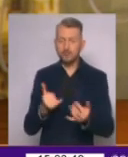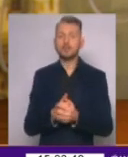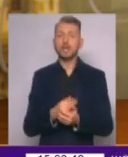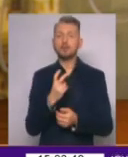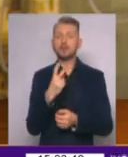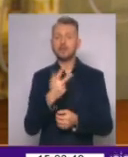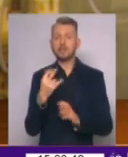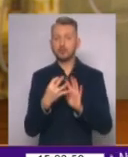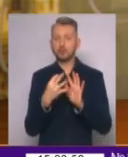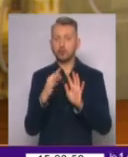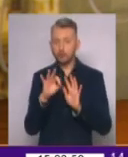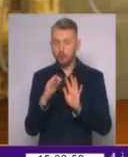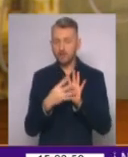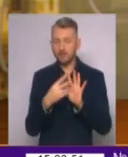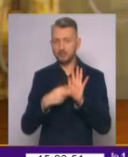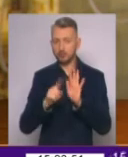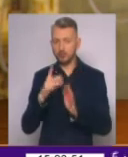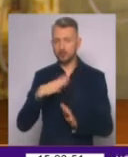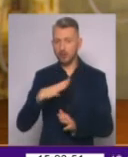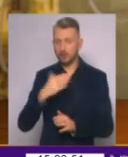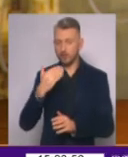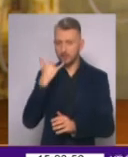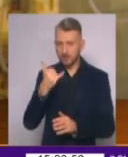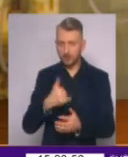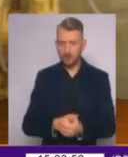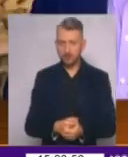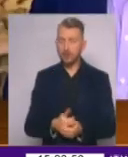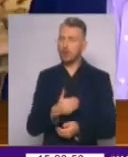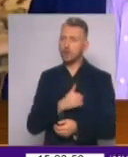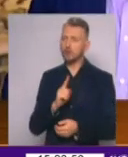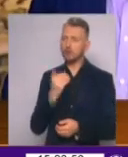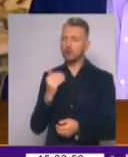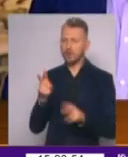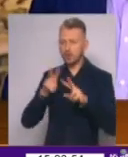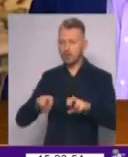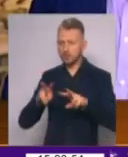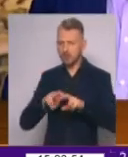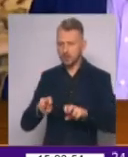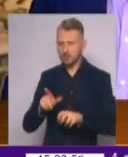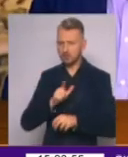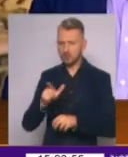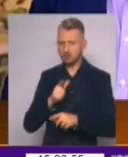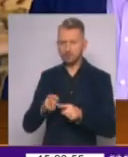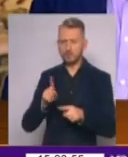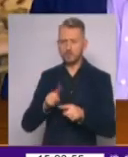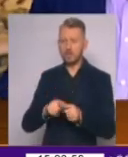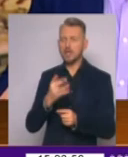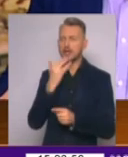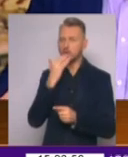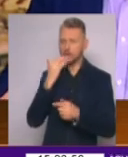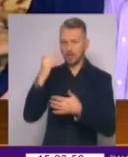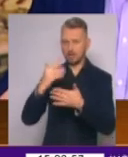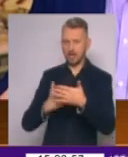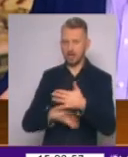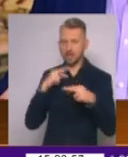223-0881, чекаємо на ваші дзвінки. Пане Олеже, я хочу, щоб ви от знову ж таки попросили розібралися ми з вами от з цим національним, саме